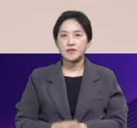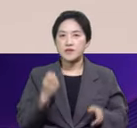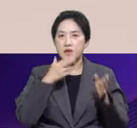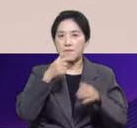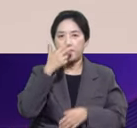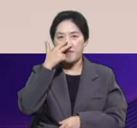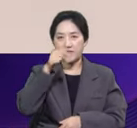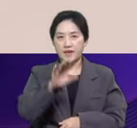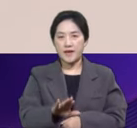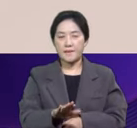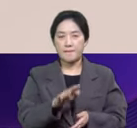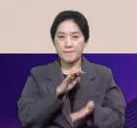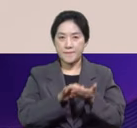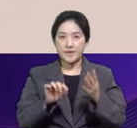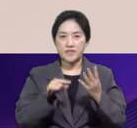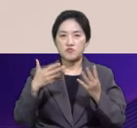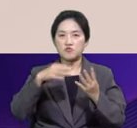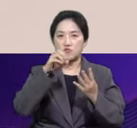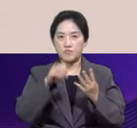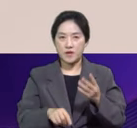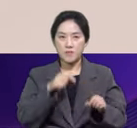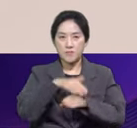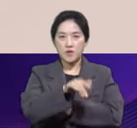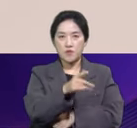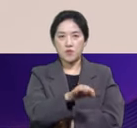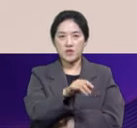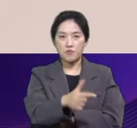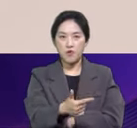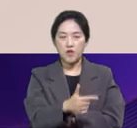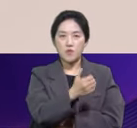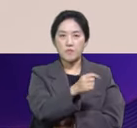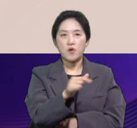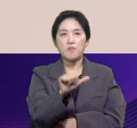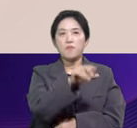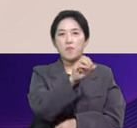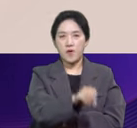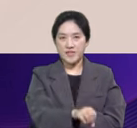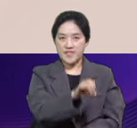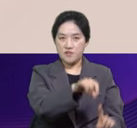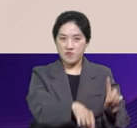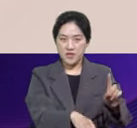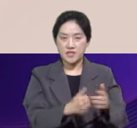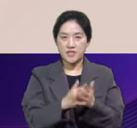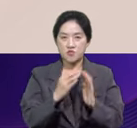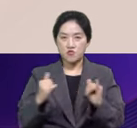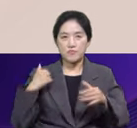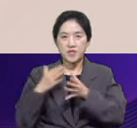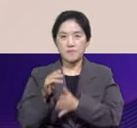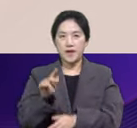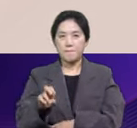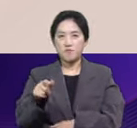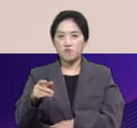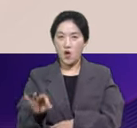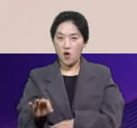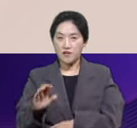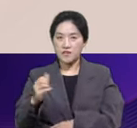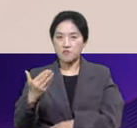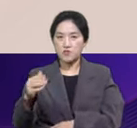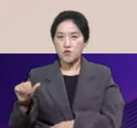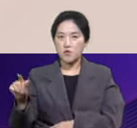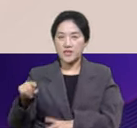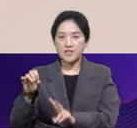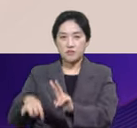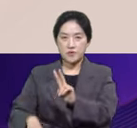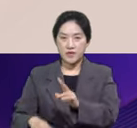경기 평택 갑입니다. 개표 4.9%입니다. 민주당 홍기원 후보가 50.5%로 현재 1위, 국민의힘 한무경 후보 49.5%로